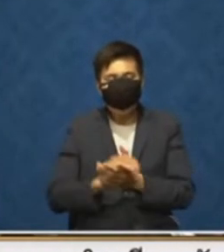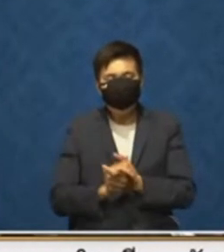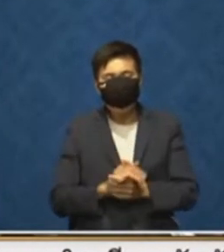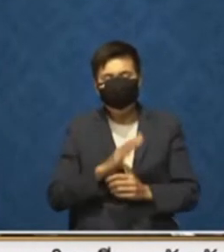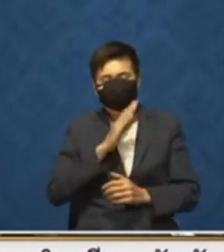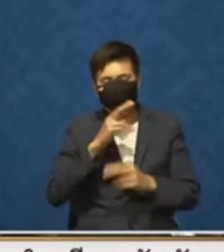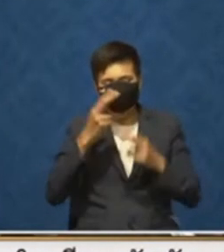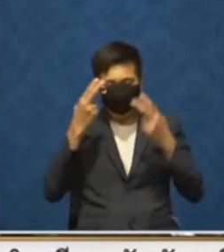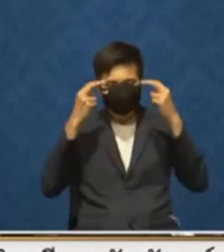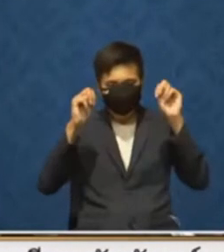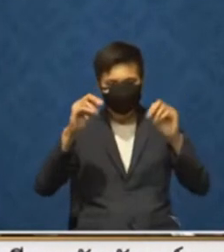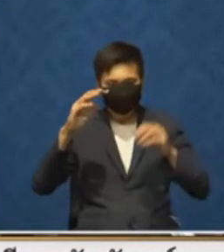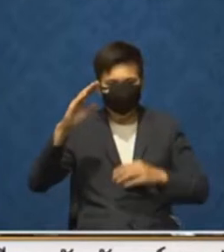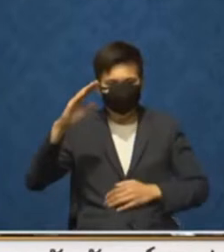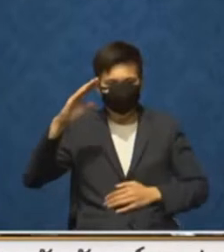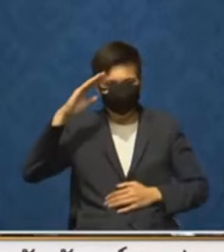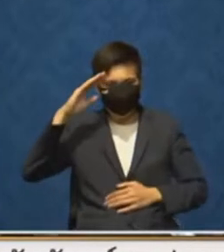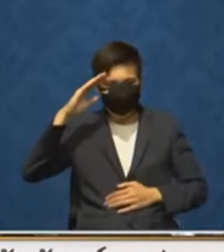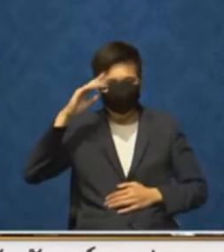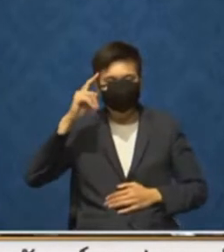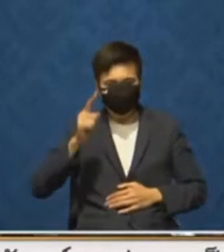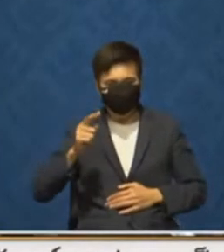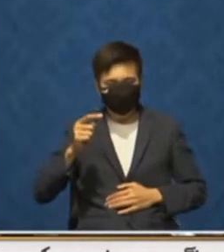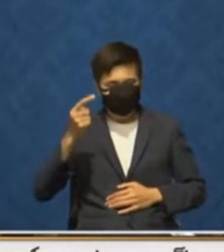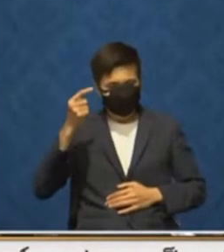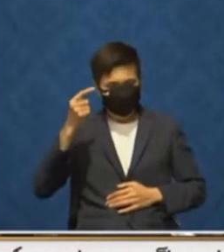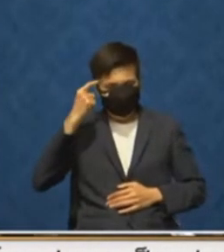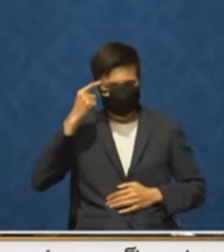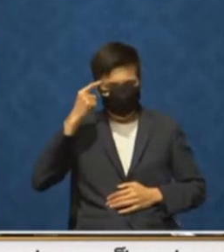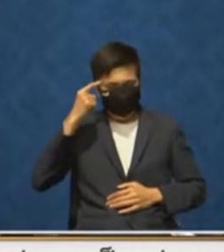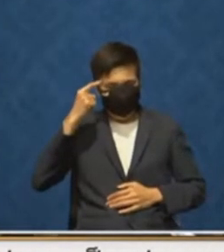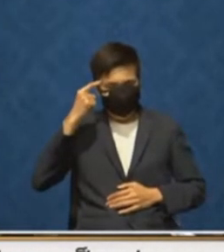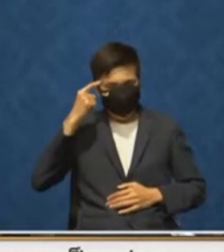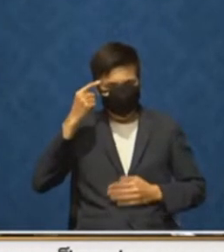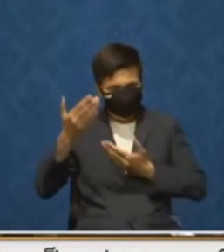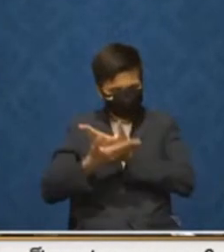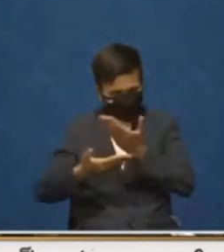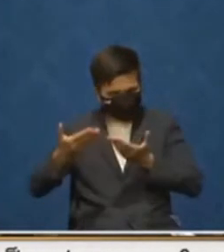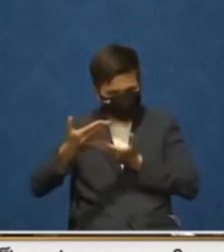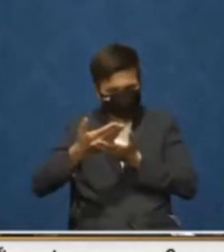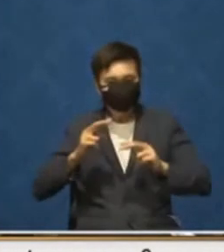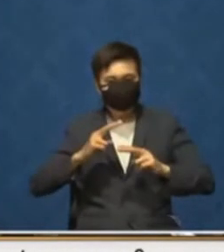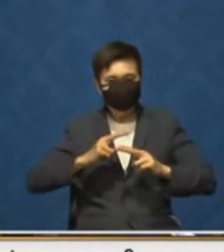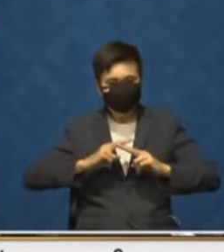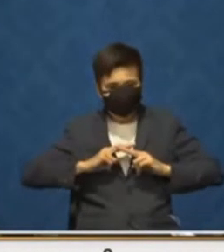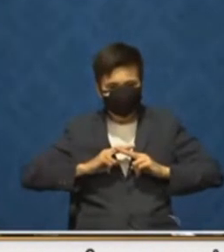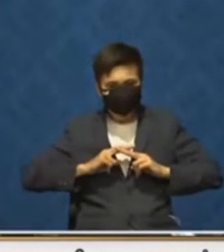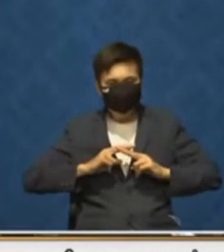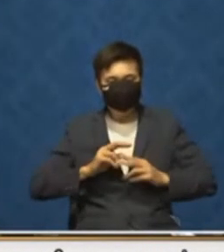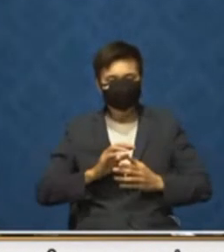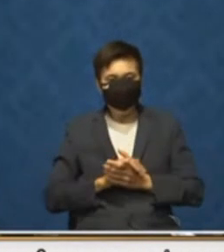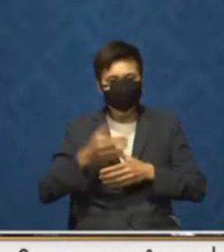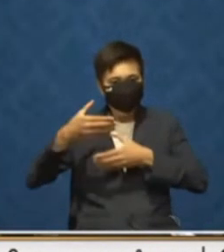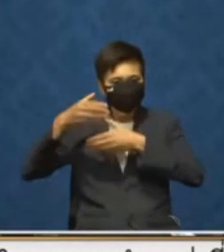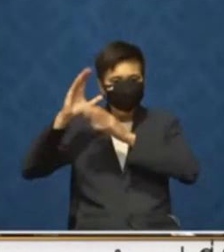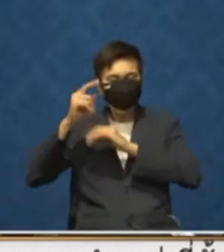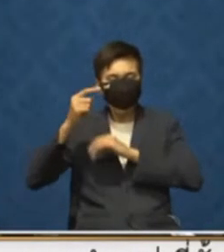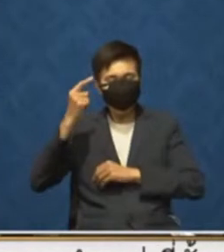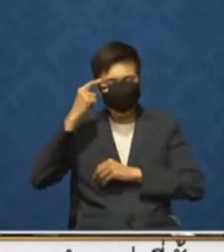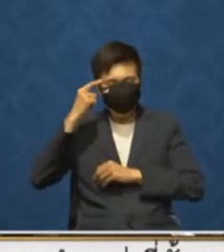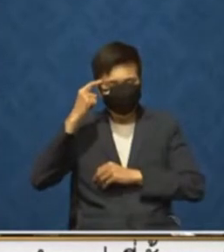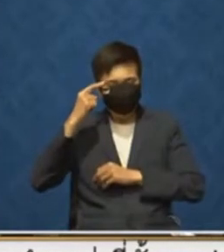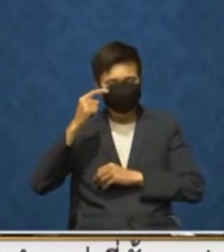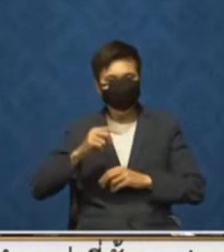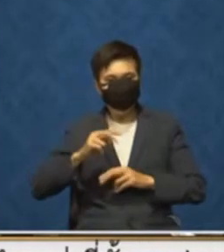รัฐมนตรีจะพิจารณาตัวเองแล้วก็ทำตามที่ท่านใครต้องกวนแล้วพวกเราก็เอ่อกันมาหลาย